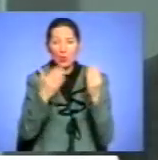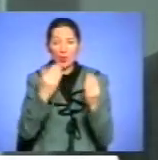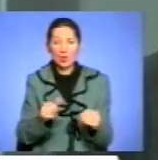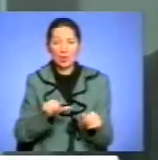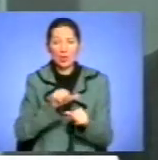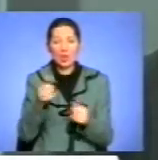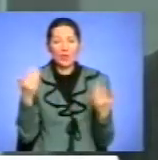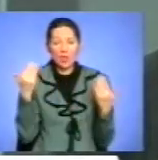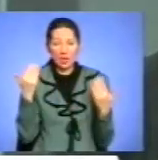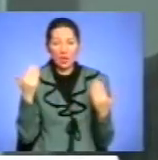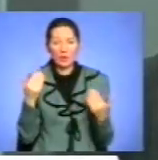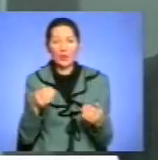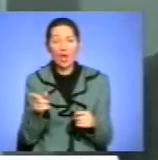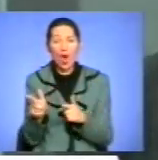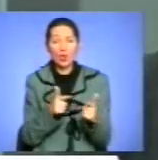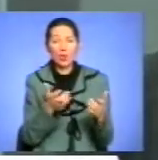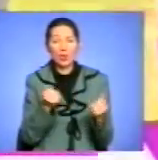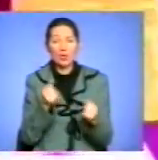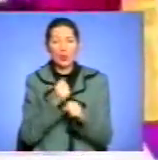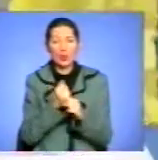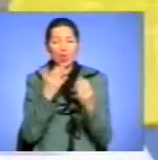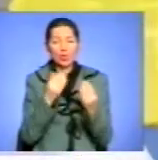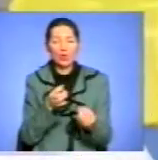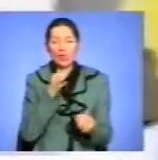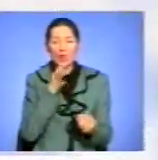прийняти в робочі дні в будь-який час.